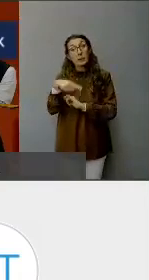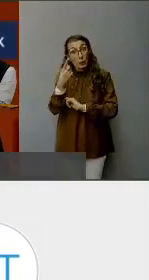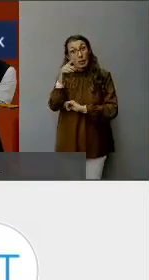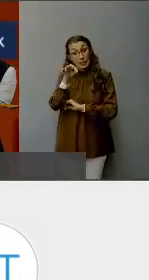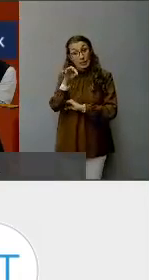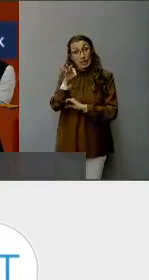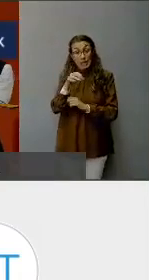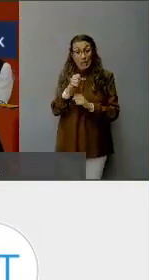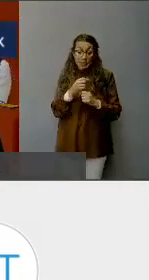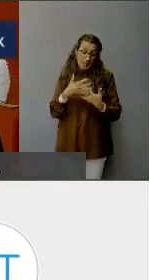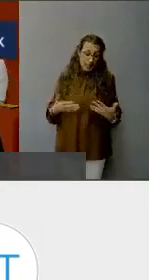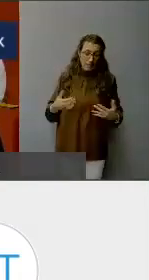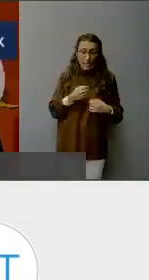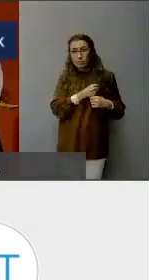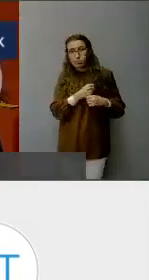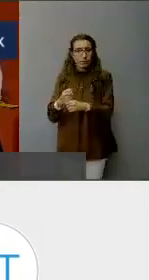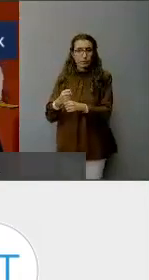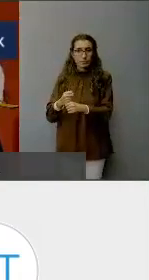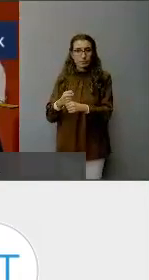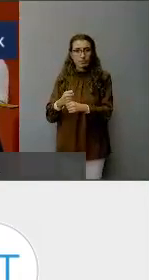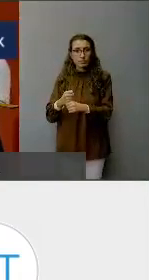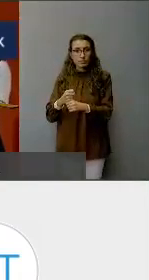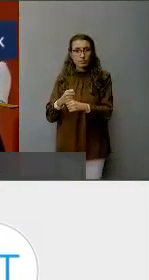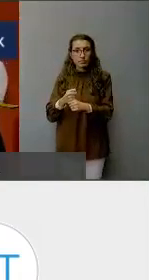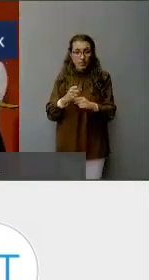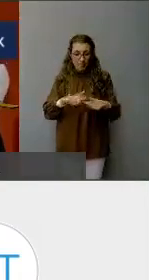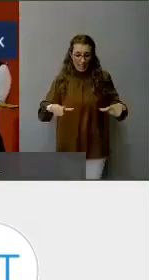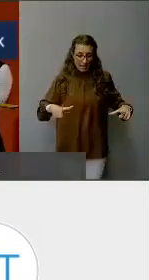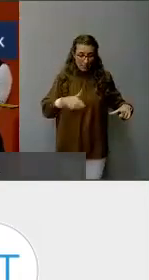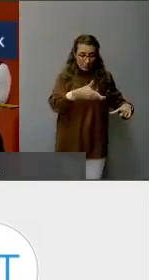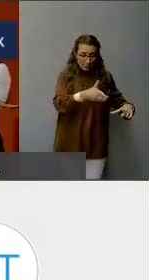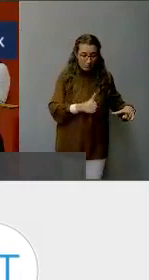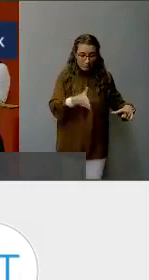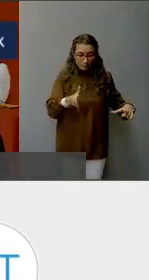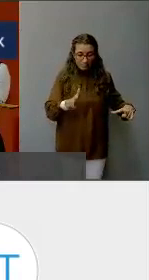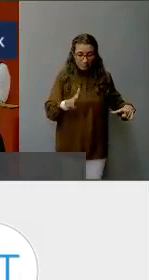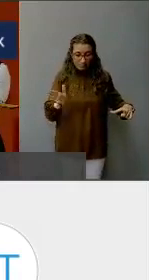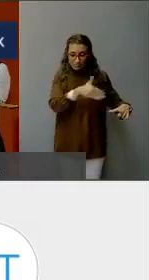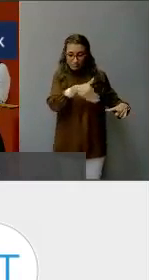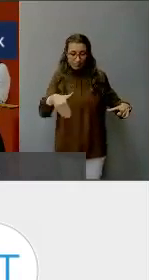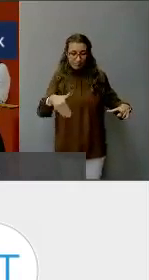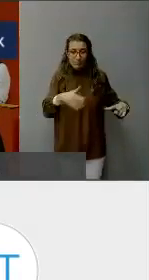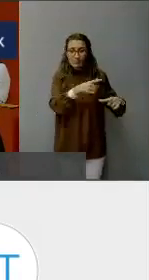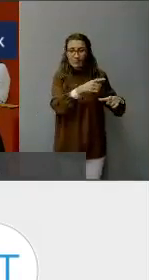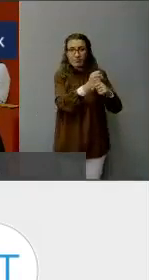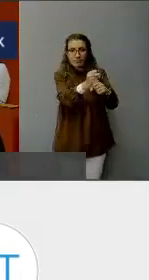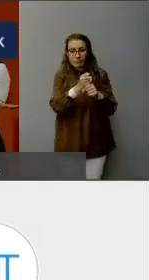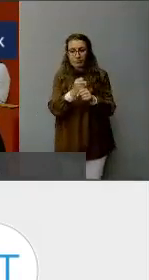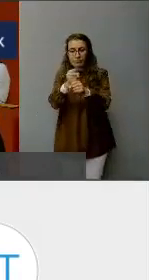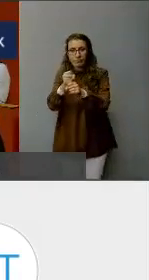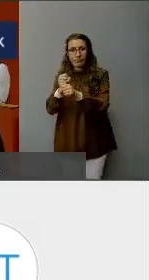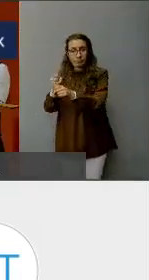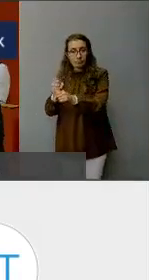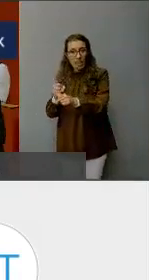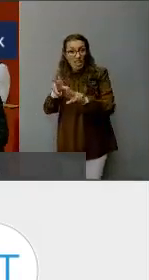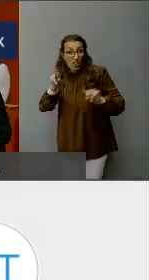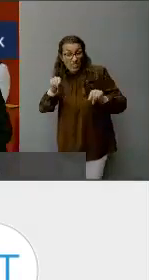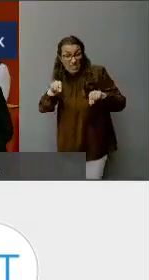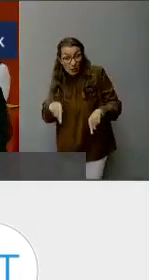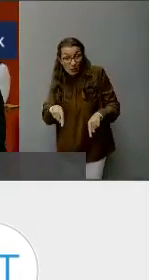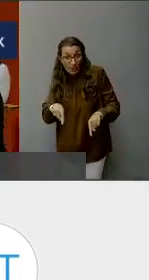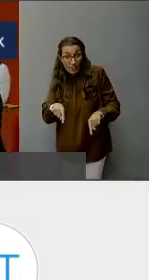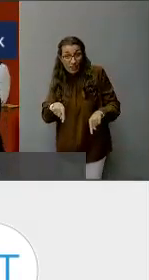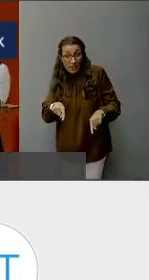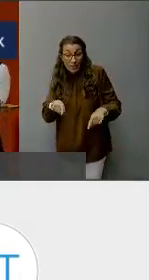dare in gestione dei mezzadri la gestione di quel territorio ma di cosa stiamo parlando ma quali innovazione allora almeno